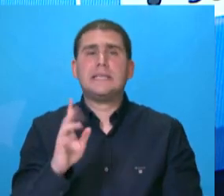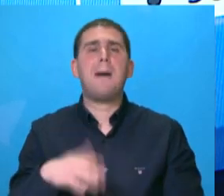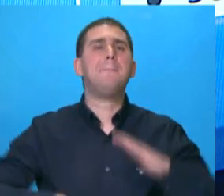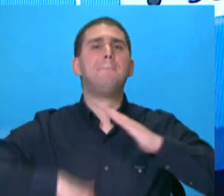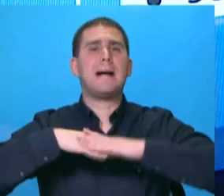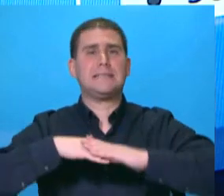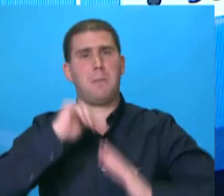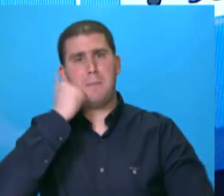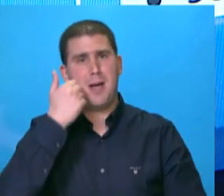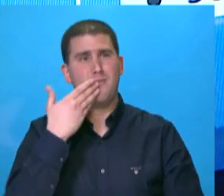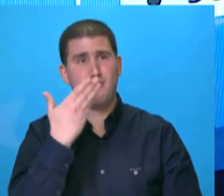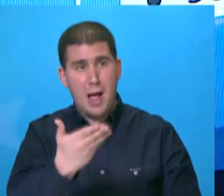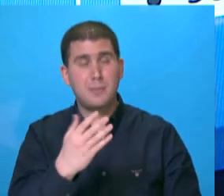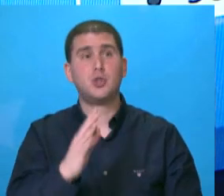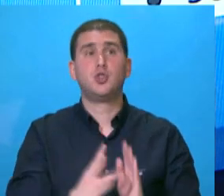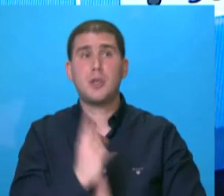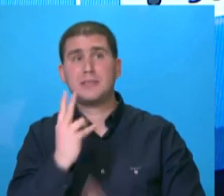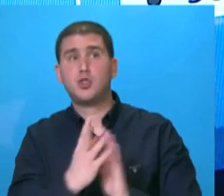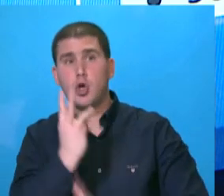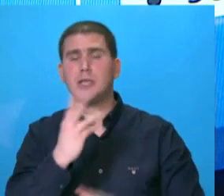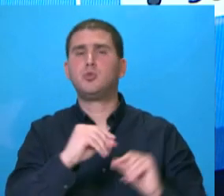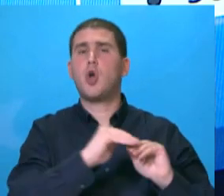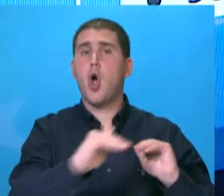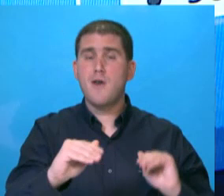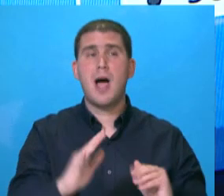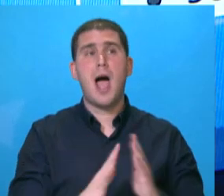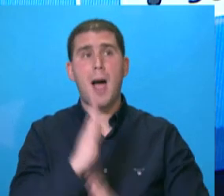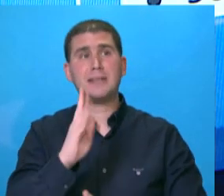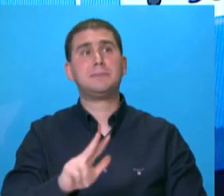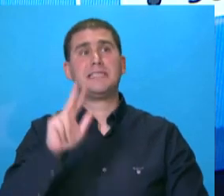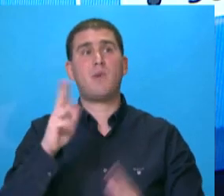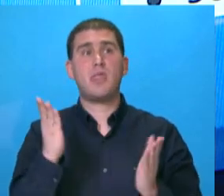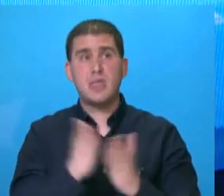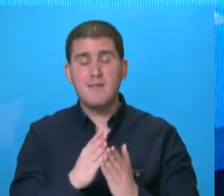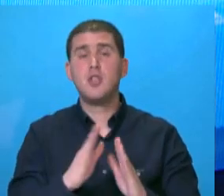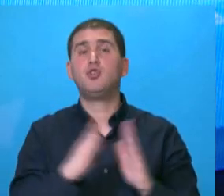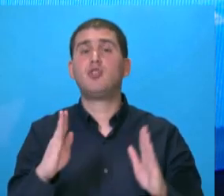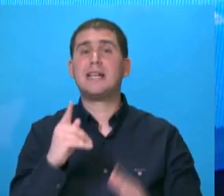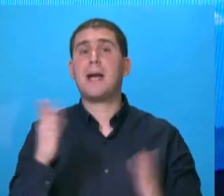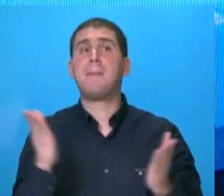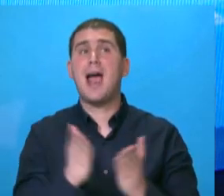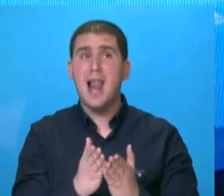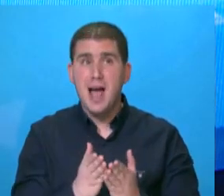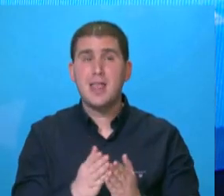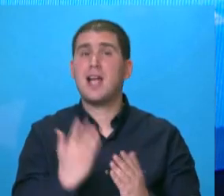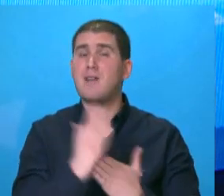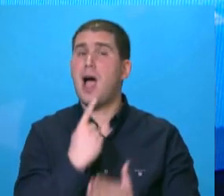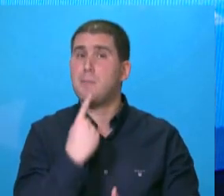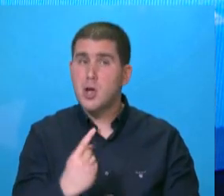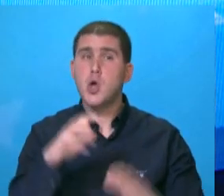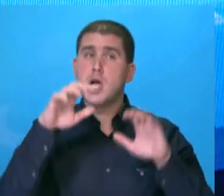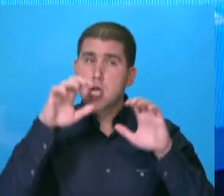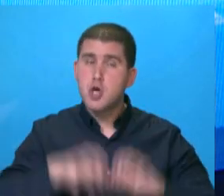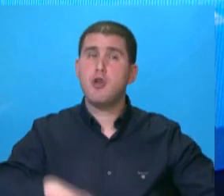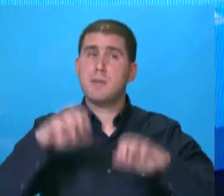בערים, 12-13 לאורך מישור חוף, 14 בצפון הנגב, 19 מעלות באילת, אמרנו הגשם ימשיך לרדת